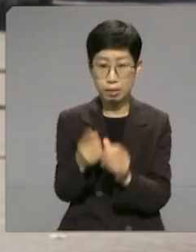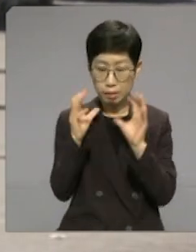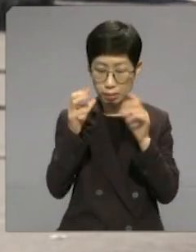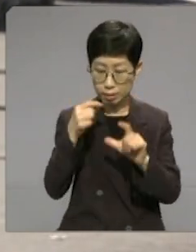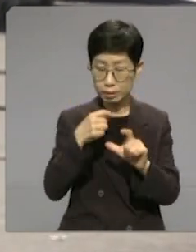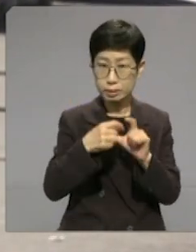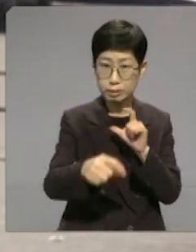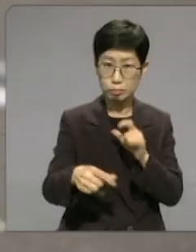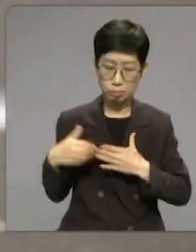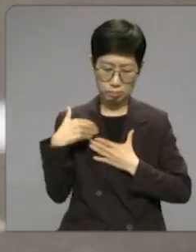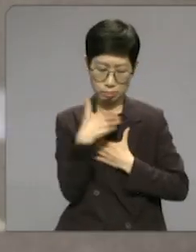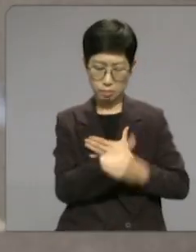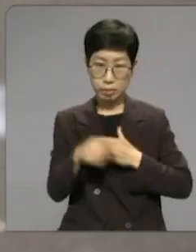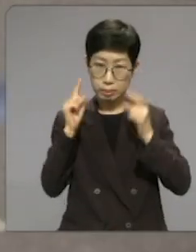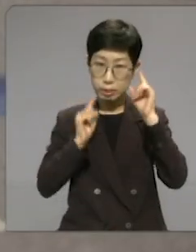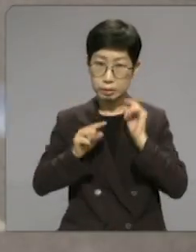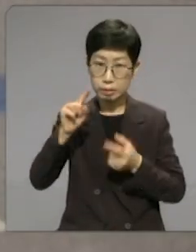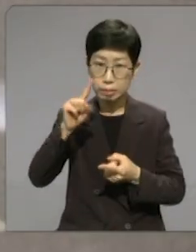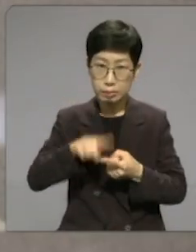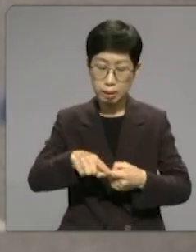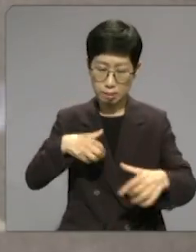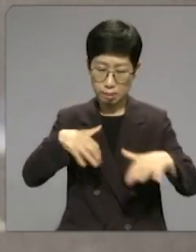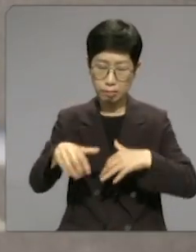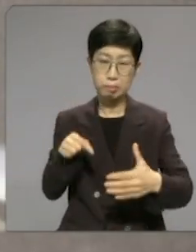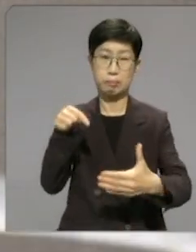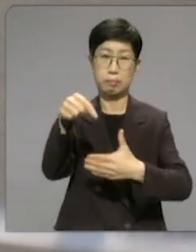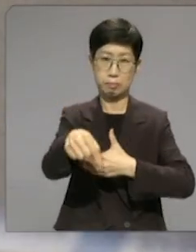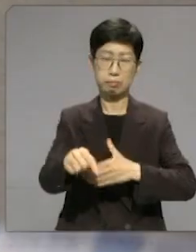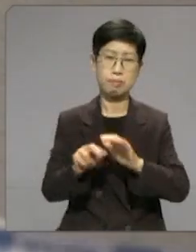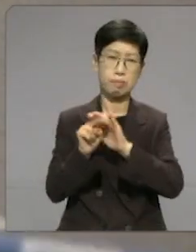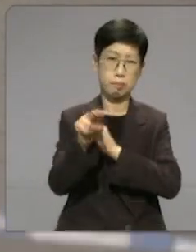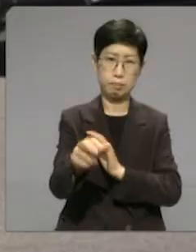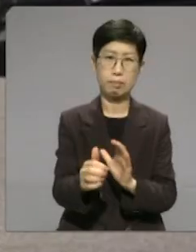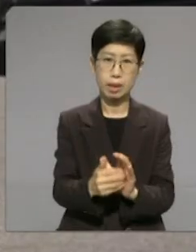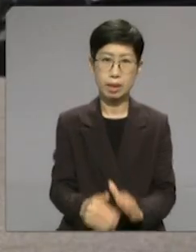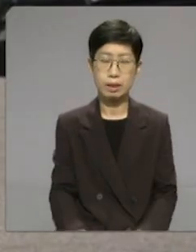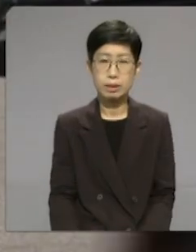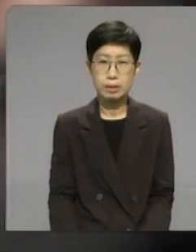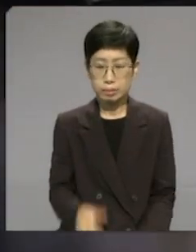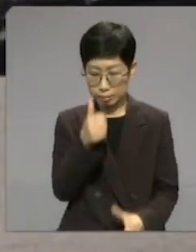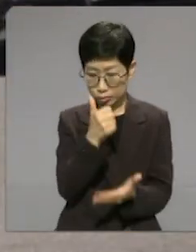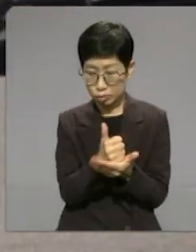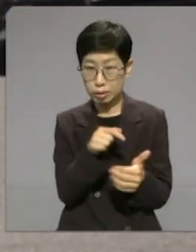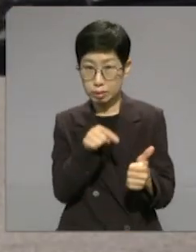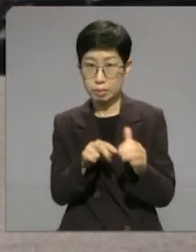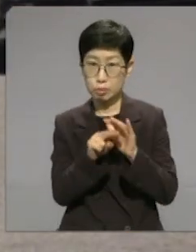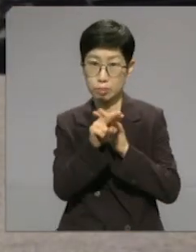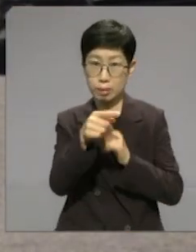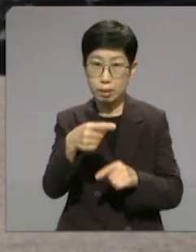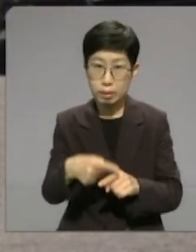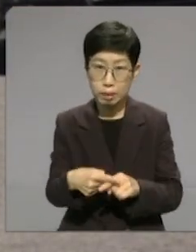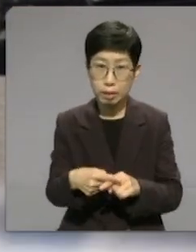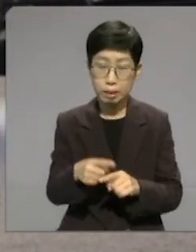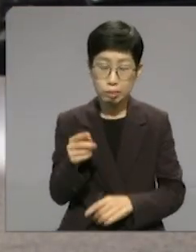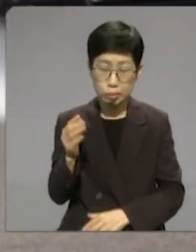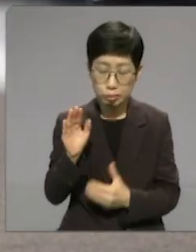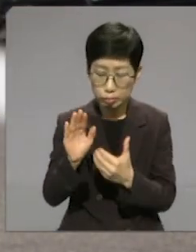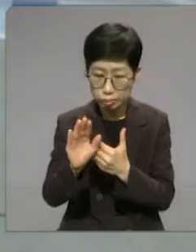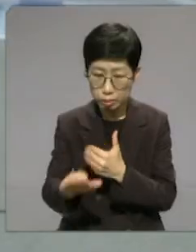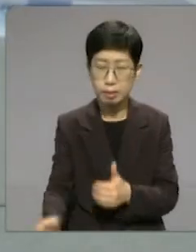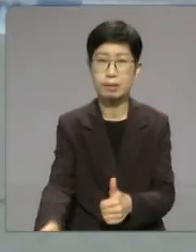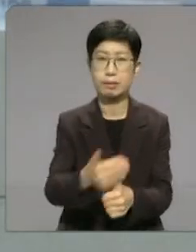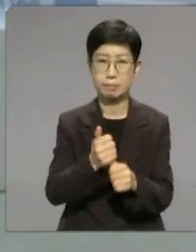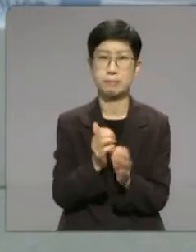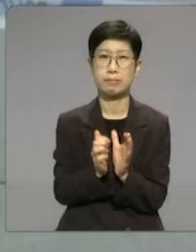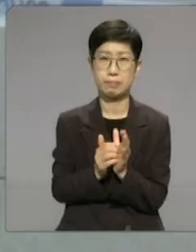어린이들은 온몸에 상처를 입은 채 거리로 뛰쳐나왔습니다. 용의자는 달아났다가 랭커셔주 뱅크스에서